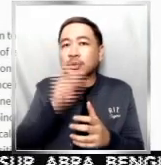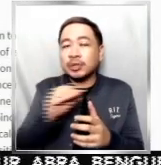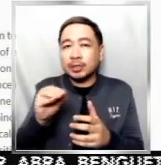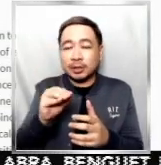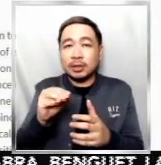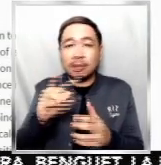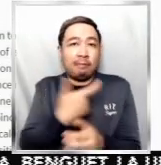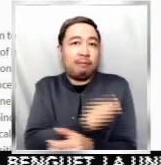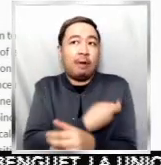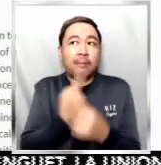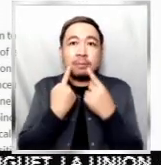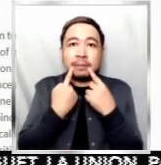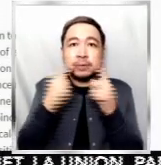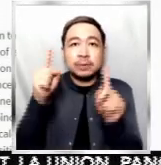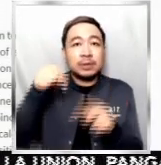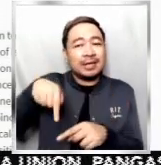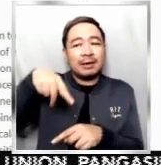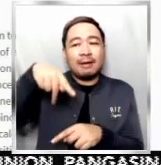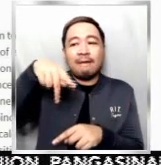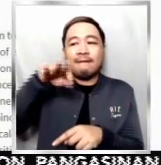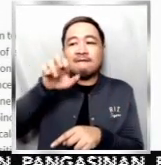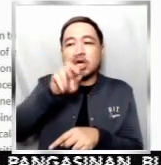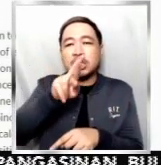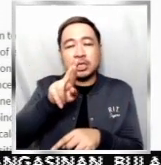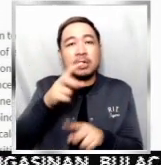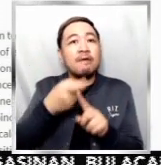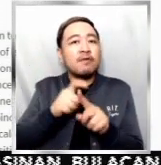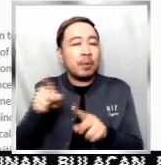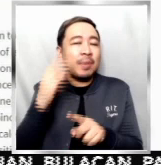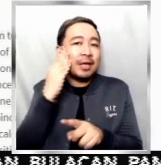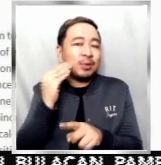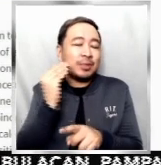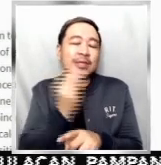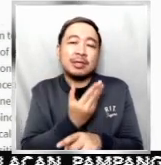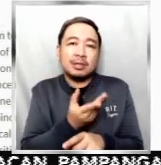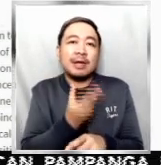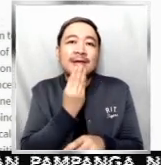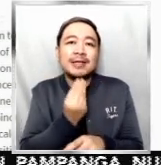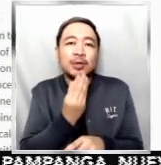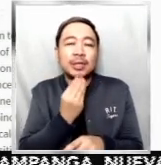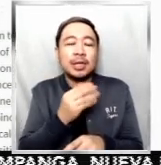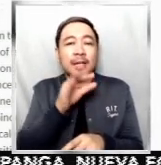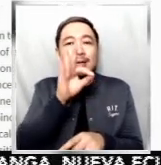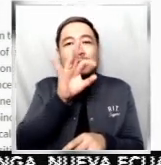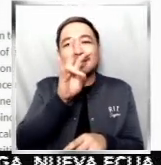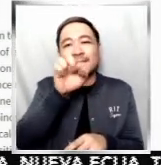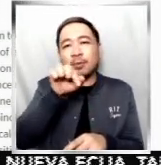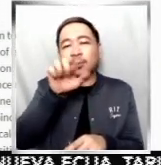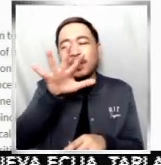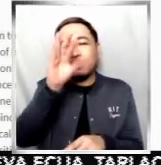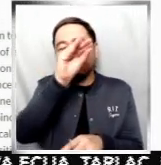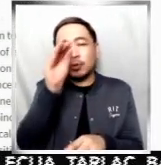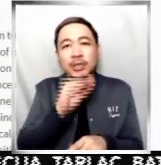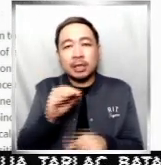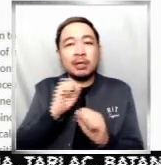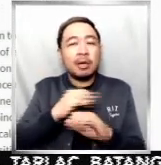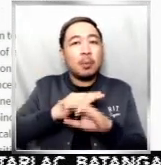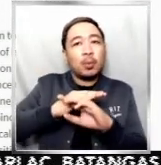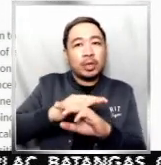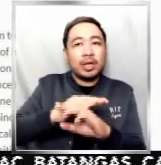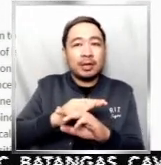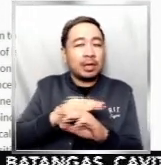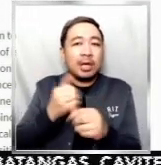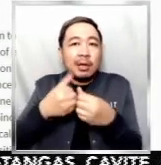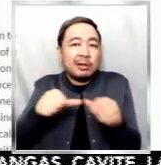ng Pfizer base sa karanasan ng Israel, 97.5% ang proteksyon sa critical COVID-19 related